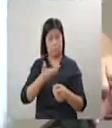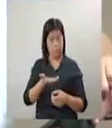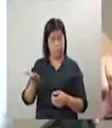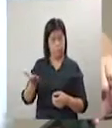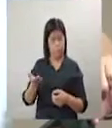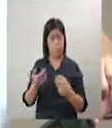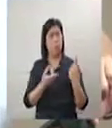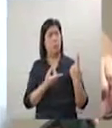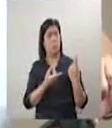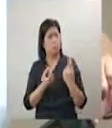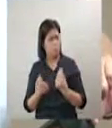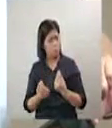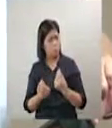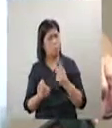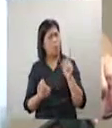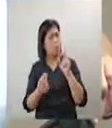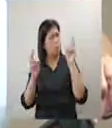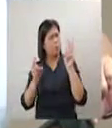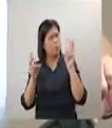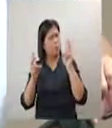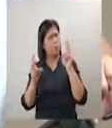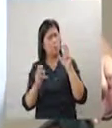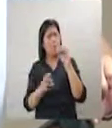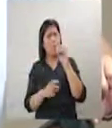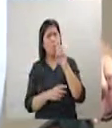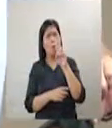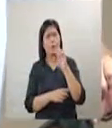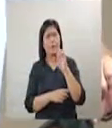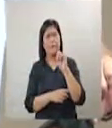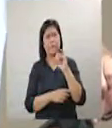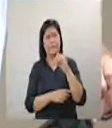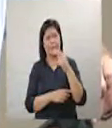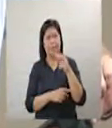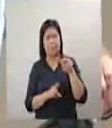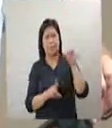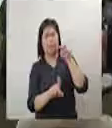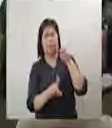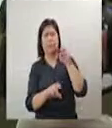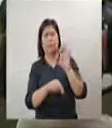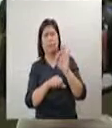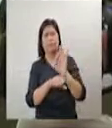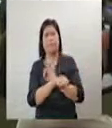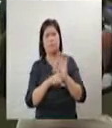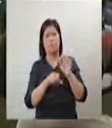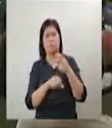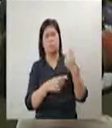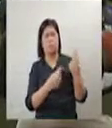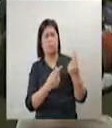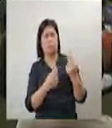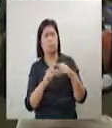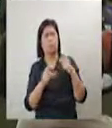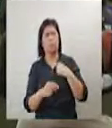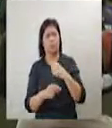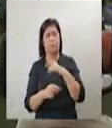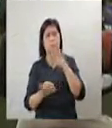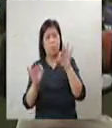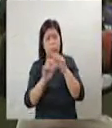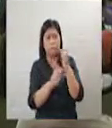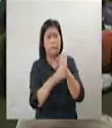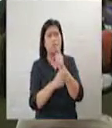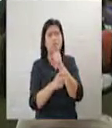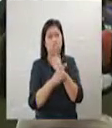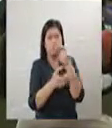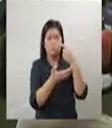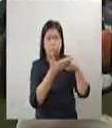function of the Senate. Kailangan po siguraduhin natin na nagagastos mabuti itong proceeds ng sin taxes. Isa pa